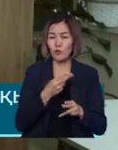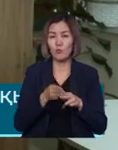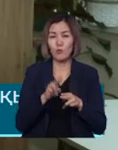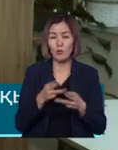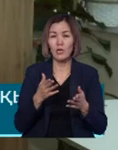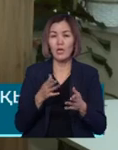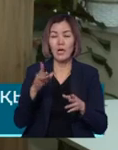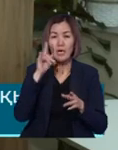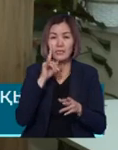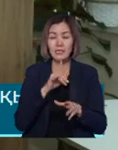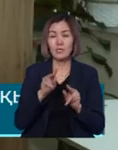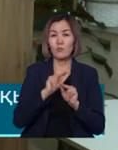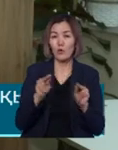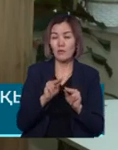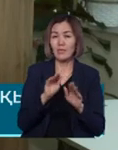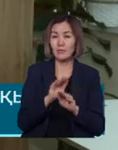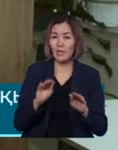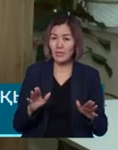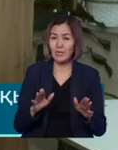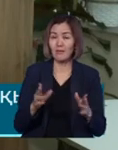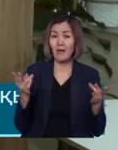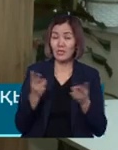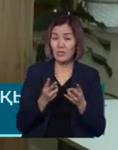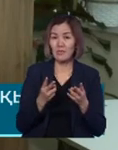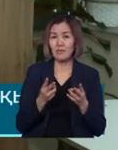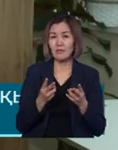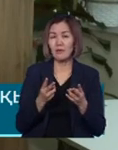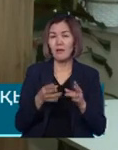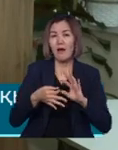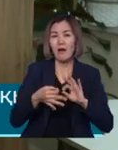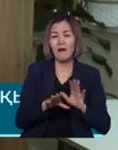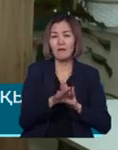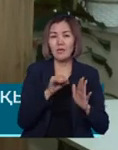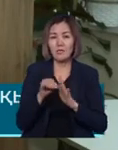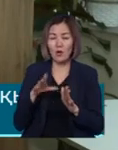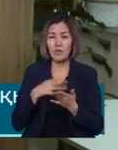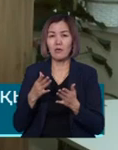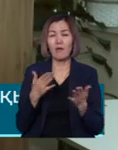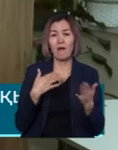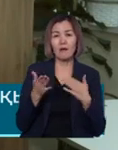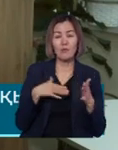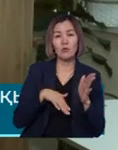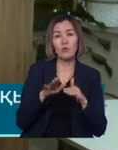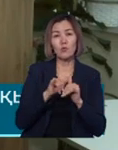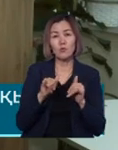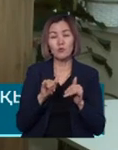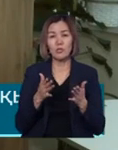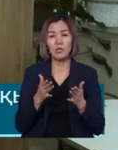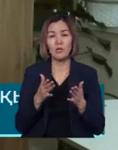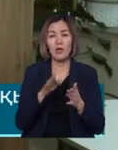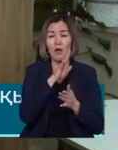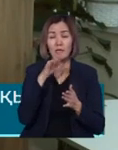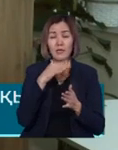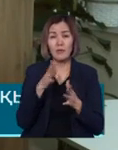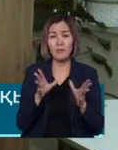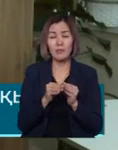дегеніміз мұғалімдердің балалардың қажеттіліктерін анықтау арқылы қарым-қатынасты дұрыс орнатып, ата-анамен